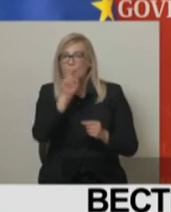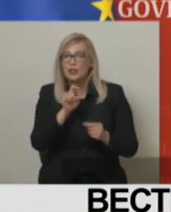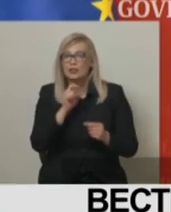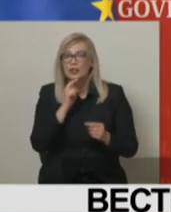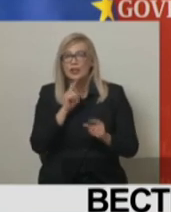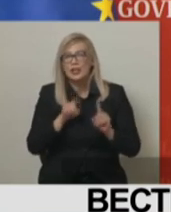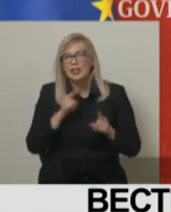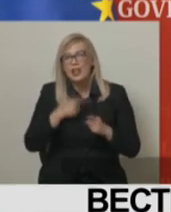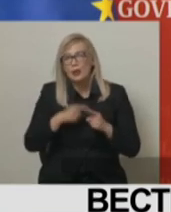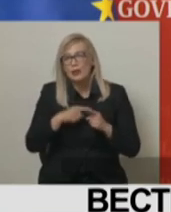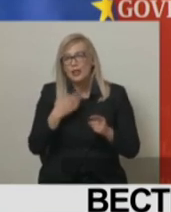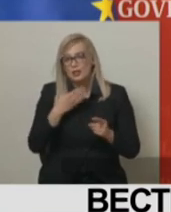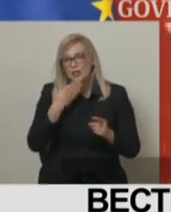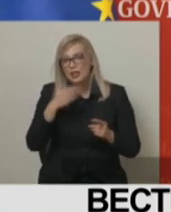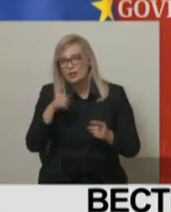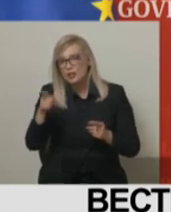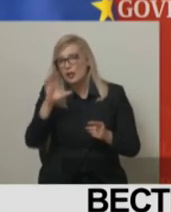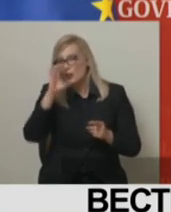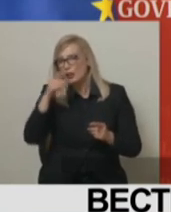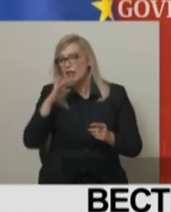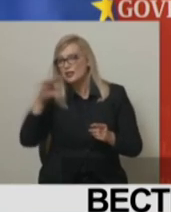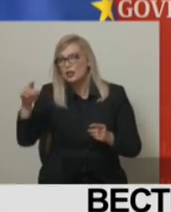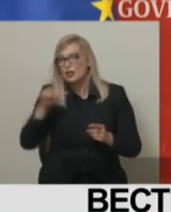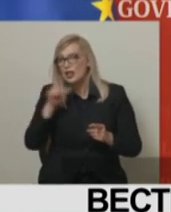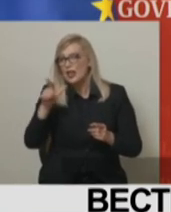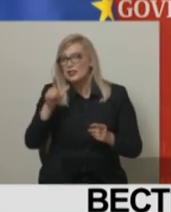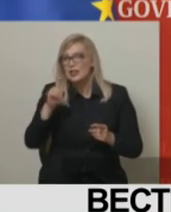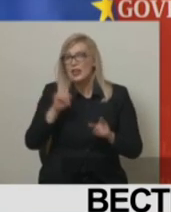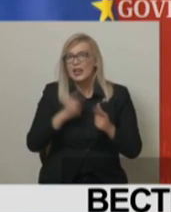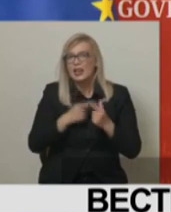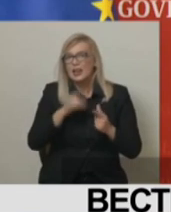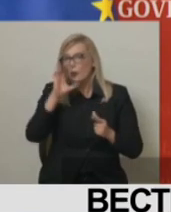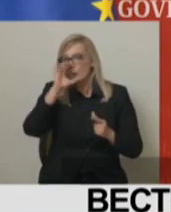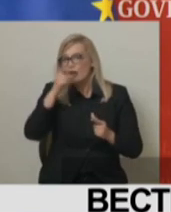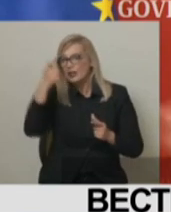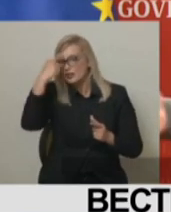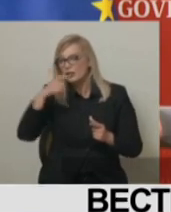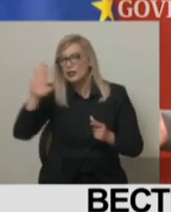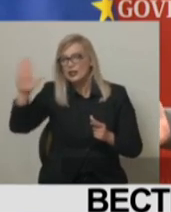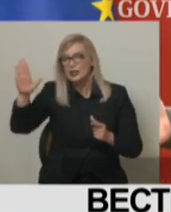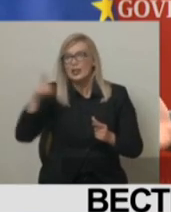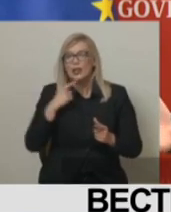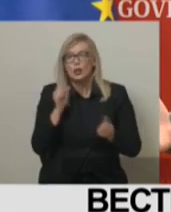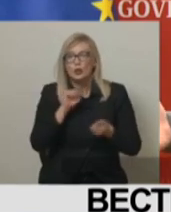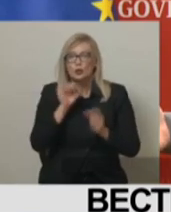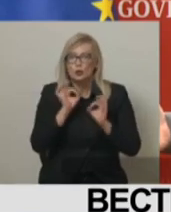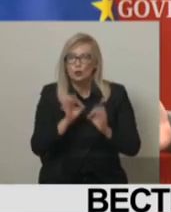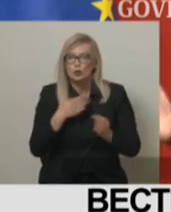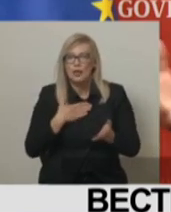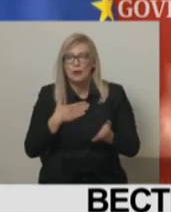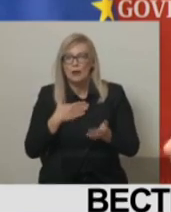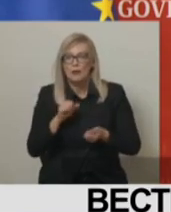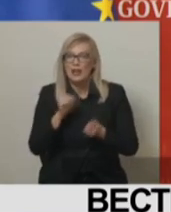било кој начин наштети на бугарскиот јазик или на бугарскиот идентитет. Точно е дека имаме заедничка историја, ние тоа сме го